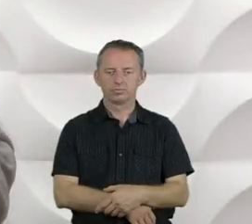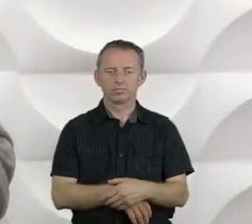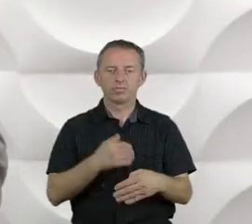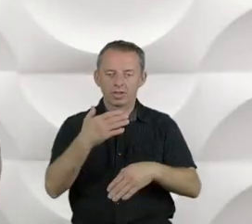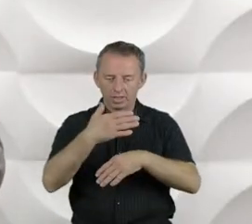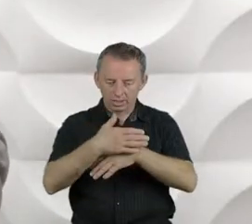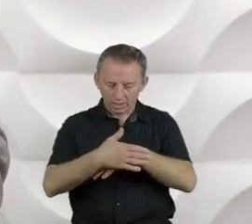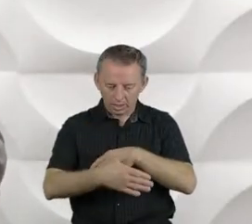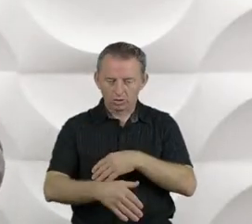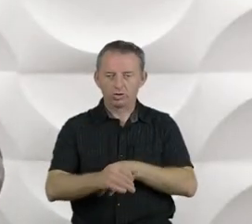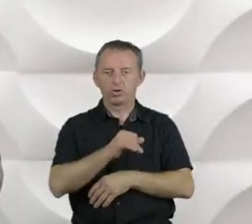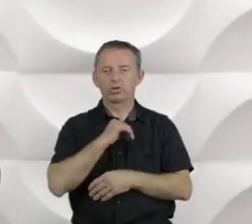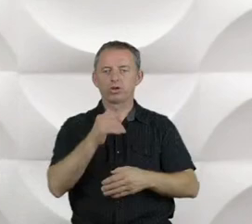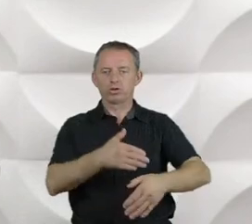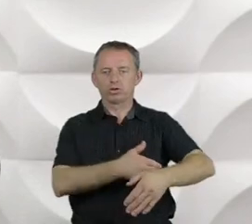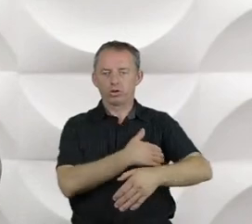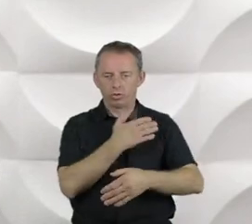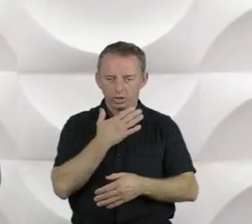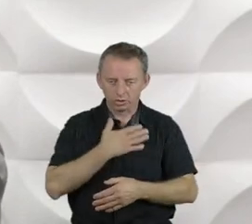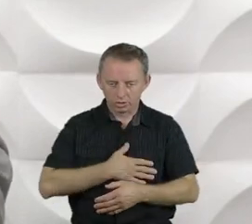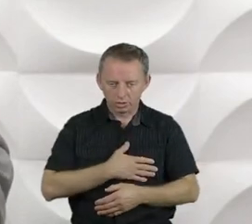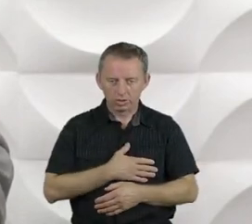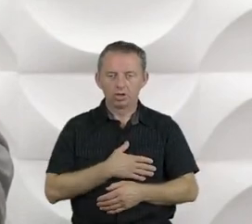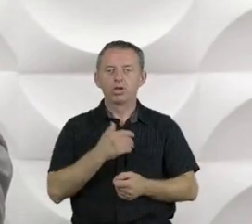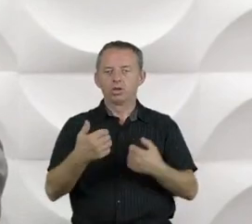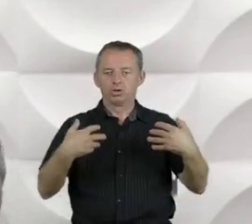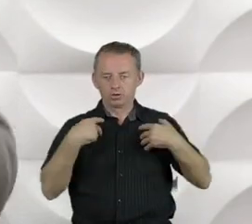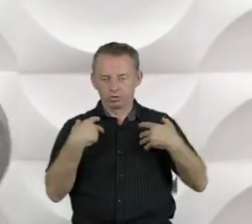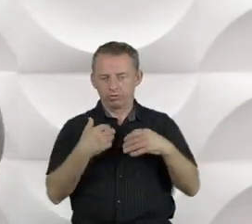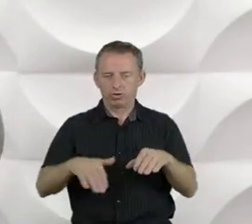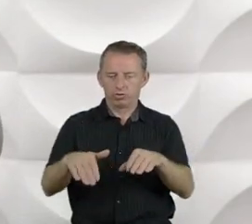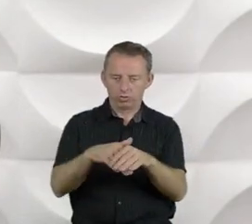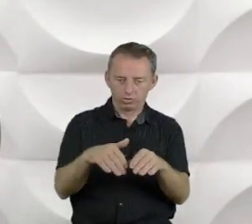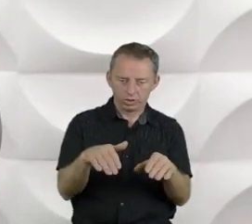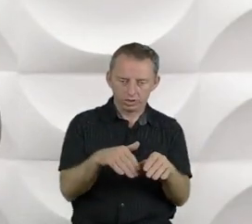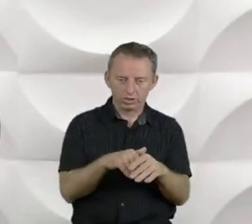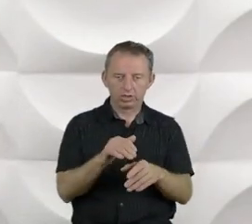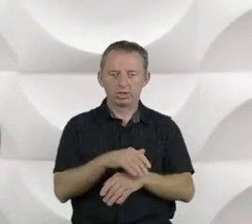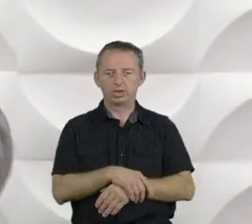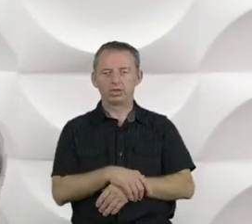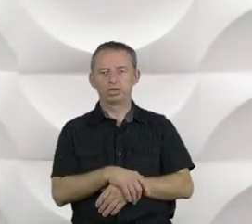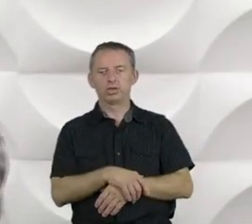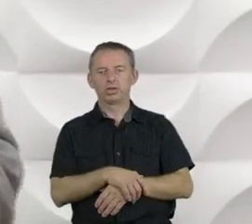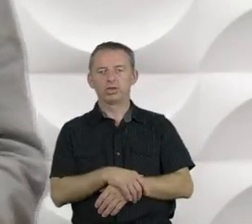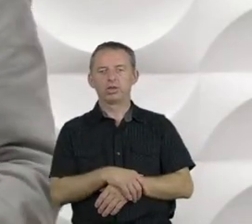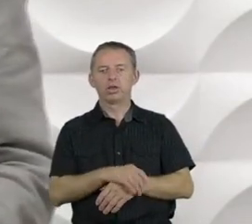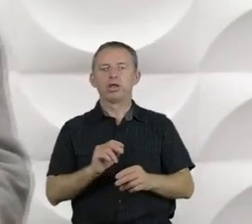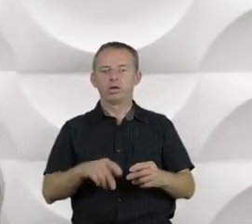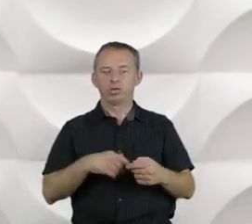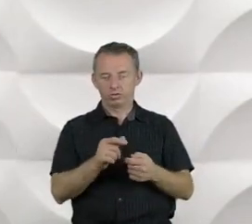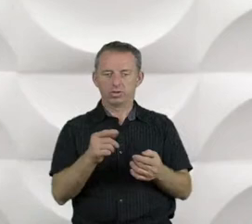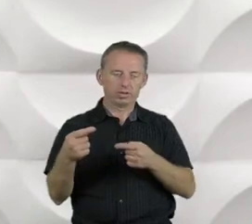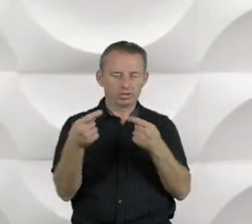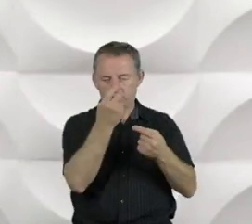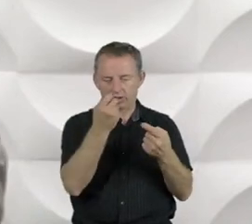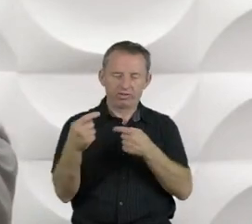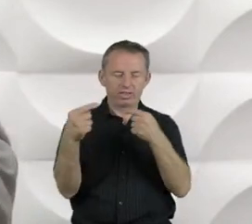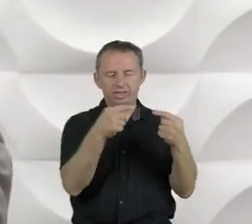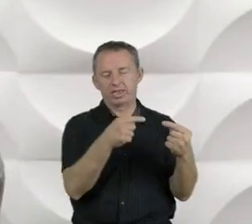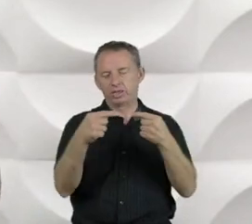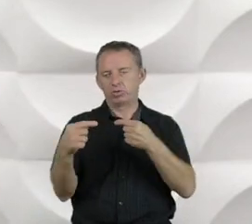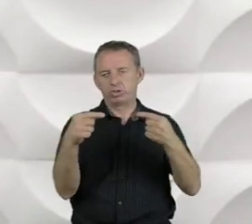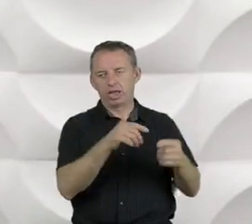Zakończyła się szkoła sobotnia. Mogliśmy żywo uczestniczyć w ciekawych dyskusjach